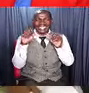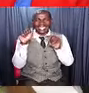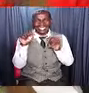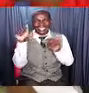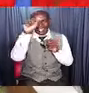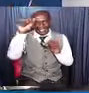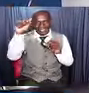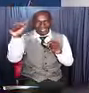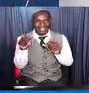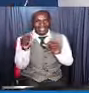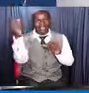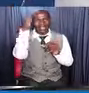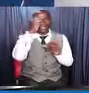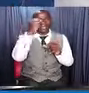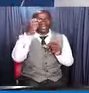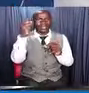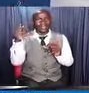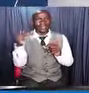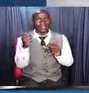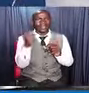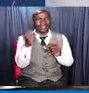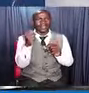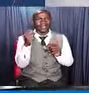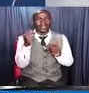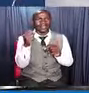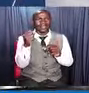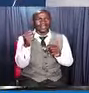S letter. Ile S. The S.